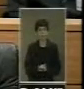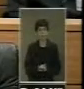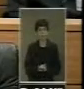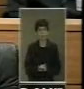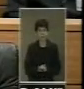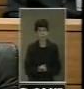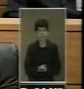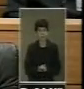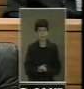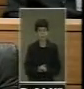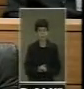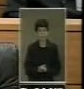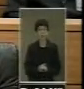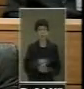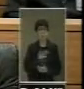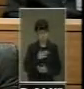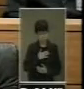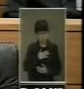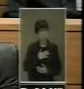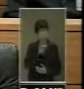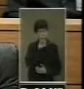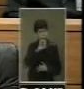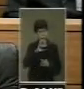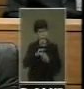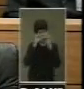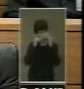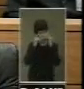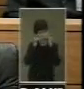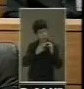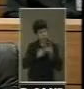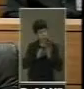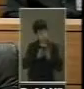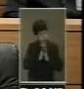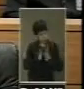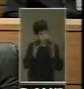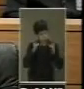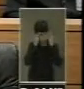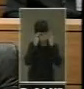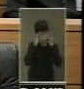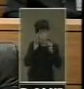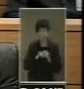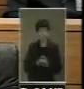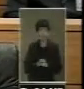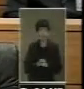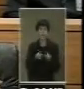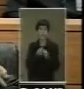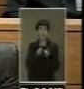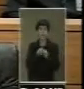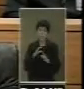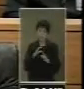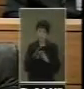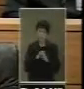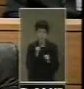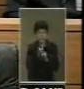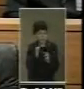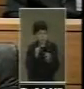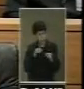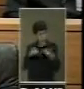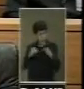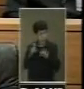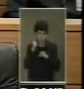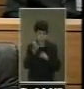ท่านครับผมต้องกราบขอบพระคุณท่านนายกจริงๆที่ท่านได้ใช้ความละมุนละม่อ